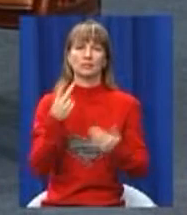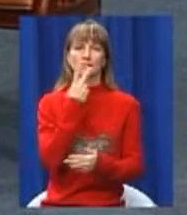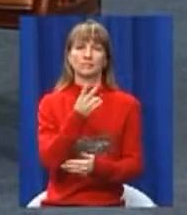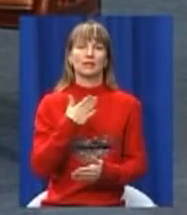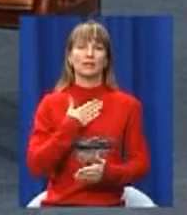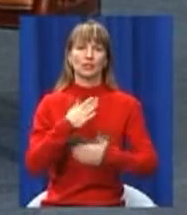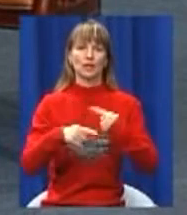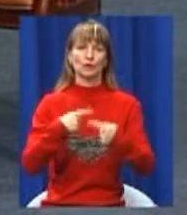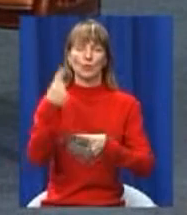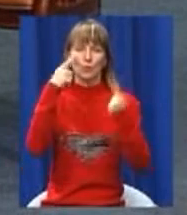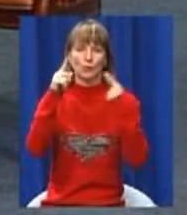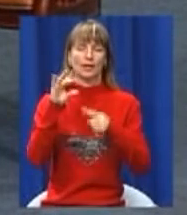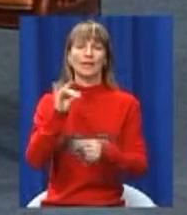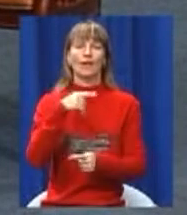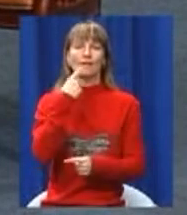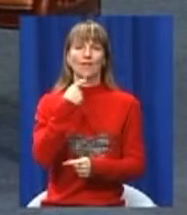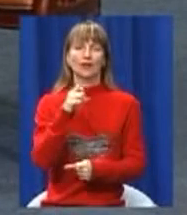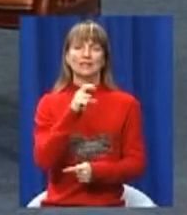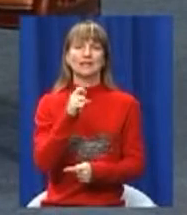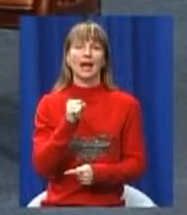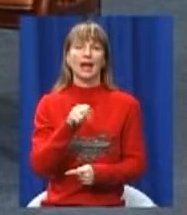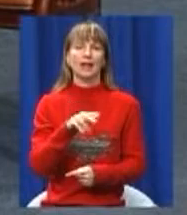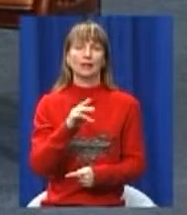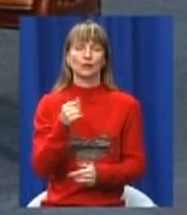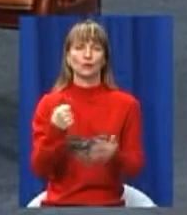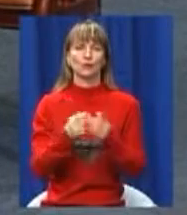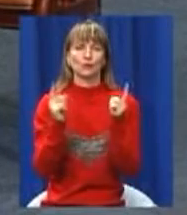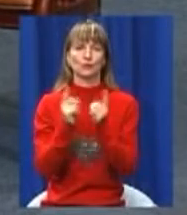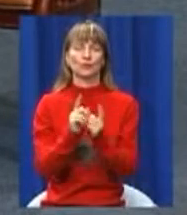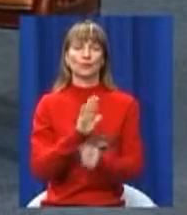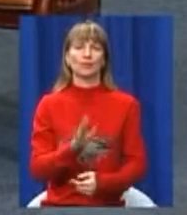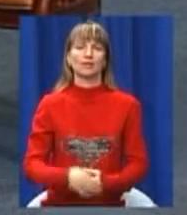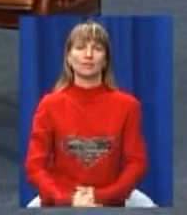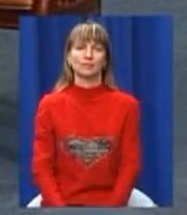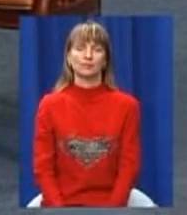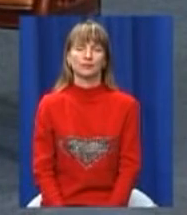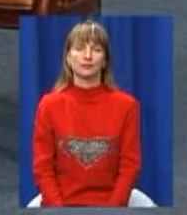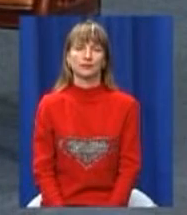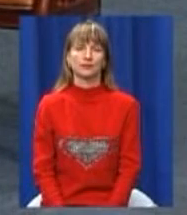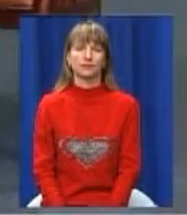переглянути наш наступний мультик. І говоримо з Алінкою вам до зустрічі! До зустрічі!